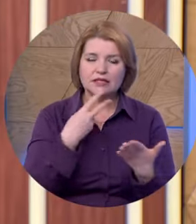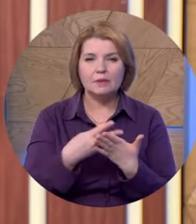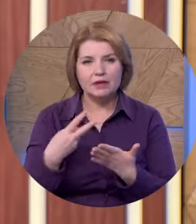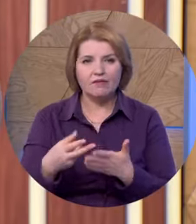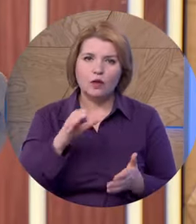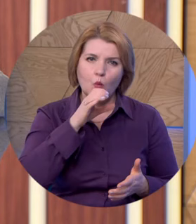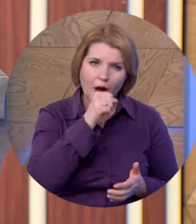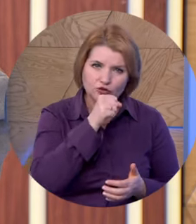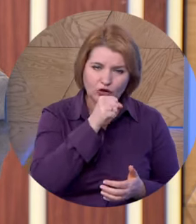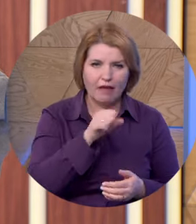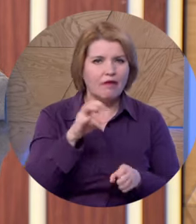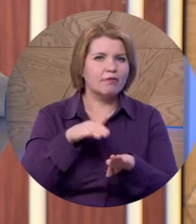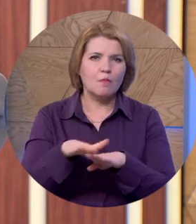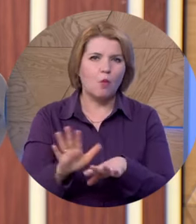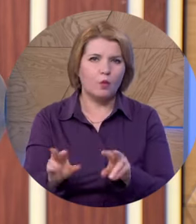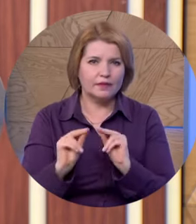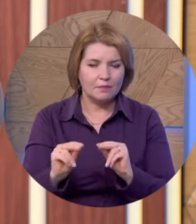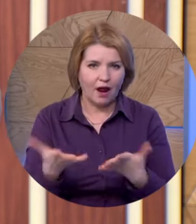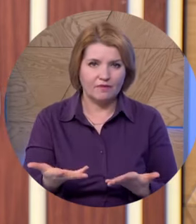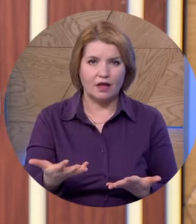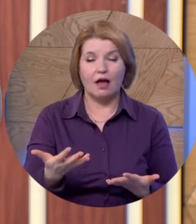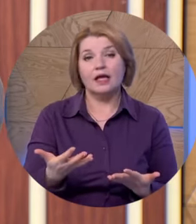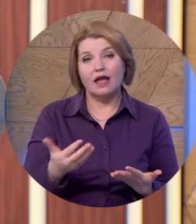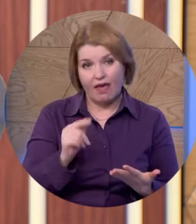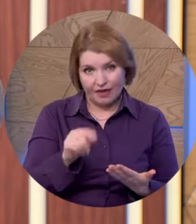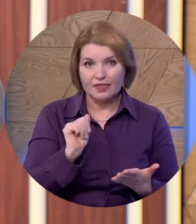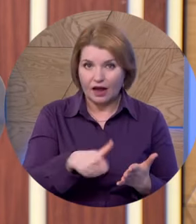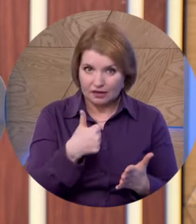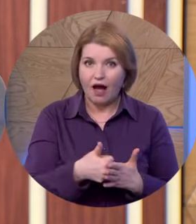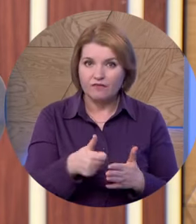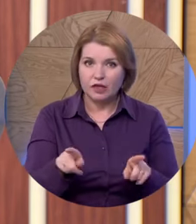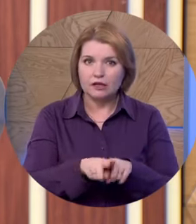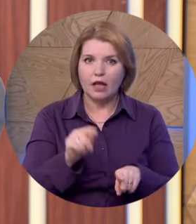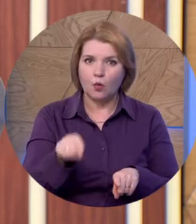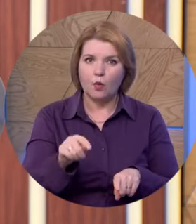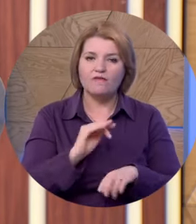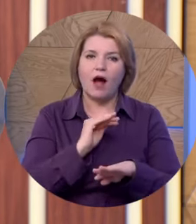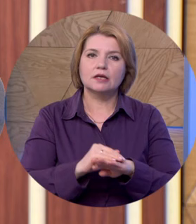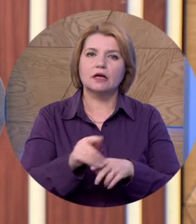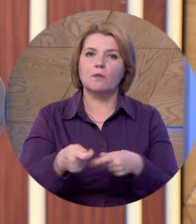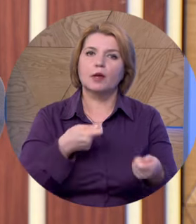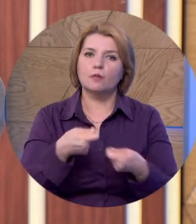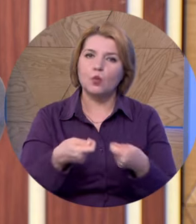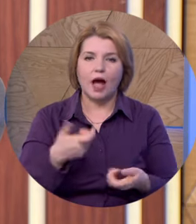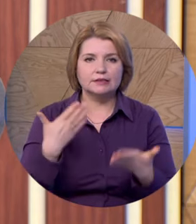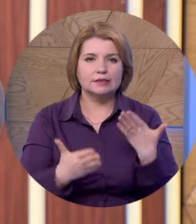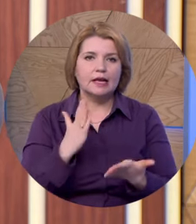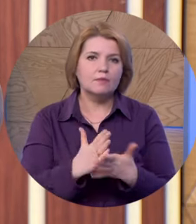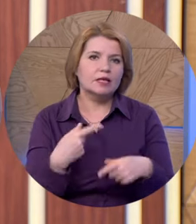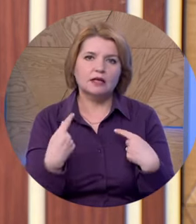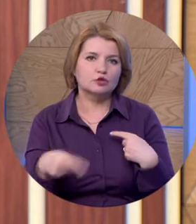умолчание правды, неполная правда и прям совсем неправда. Это главный инструмент манипуляции? Ну, или есть гораздо